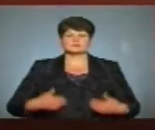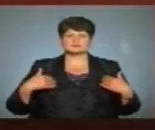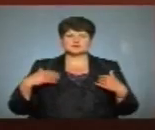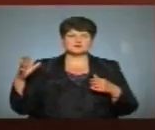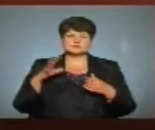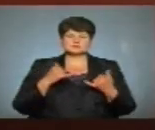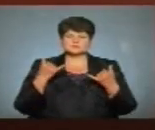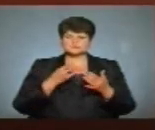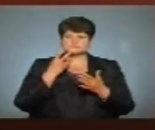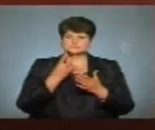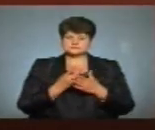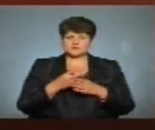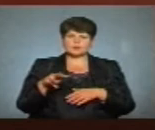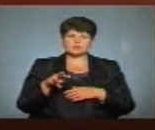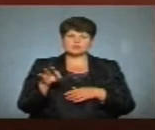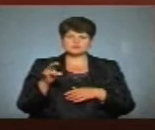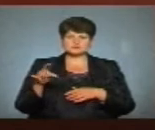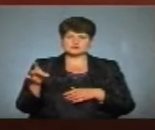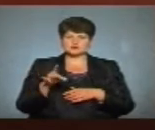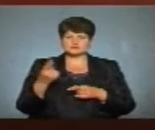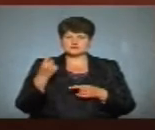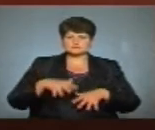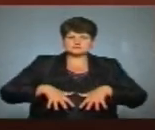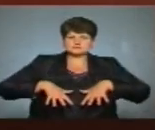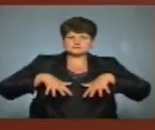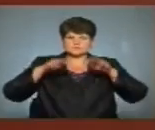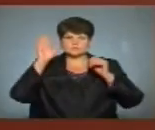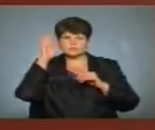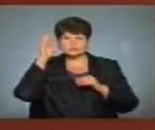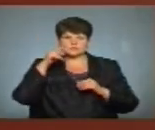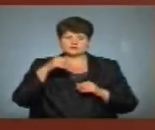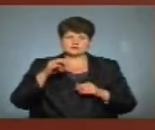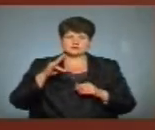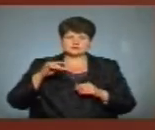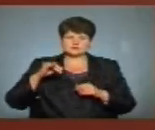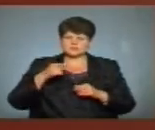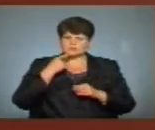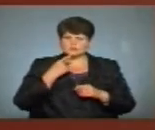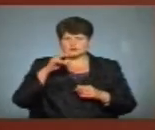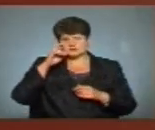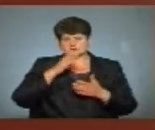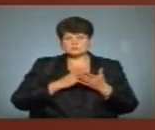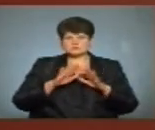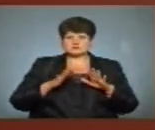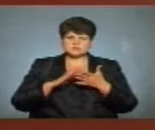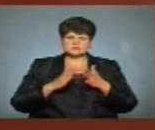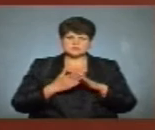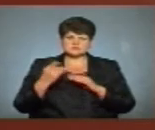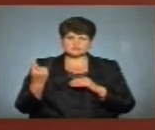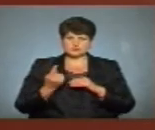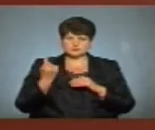вітання усім, хто зараз з нами. У Монастирському районі значний підйом води у Дністрі, повідомляє Державна служба з надзвичайних ситуацій